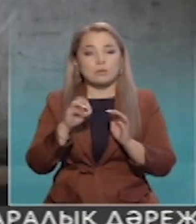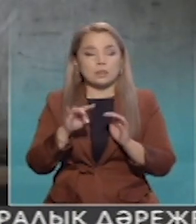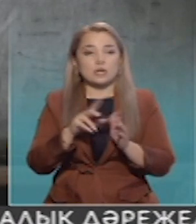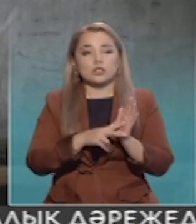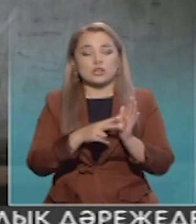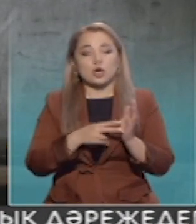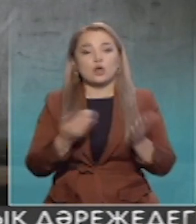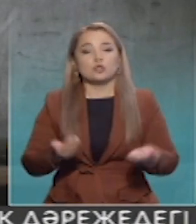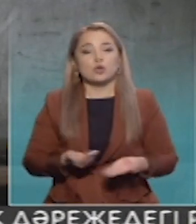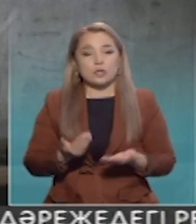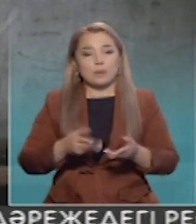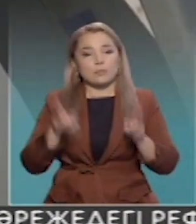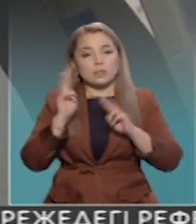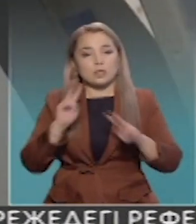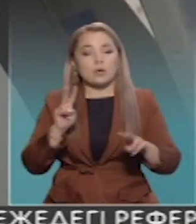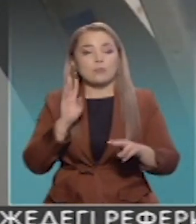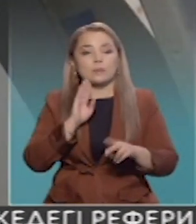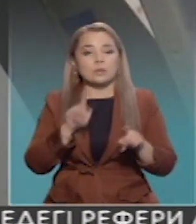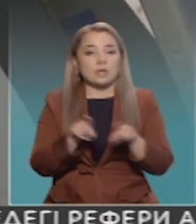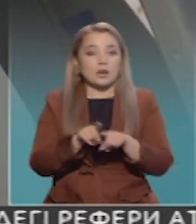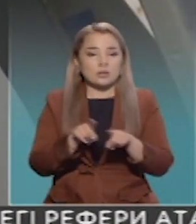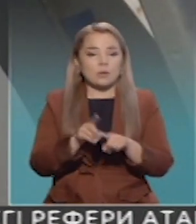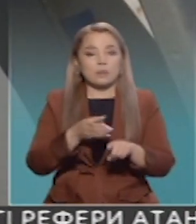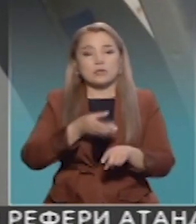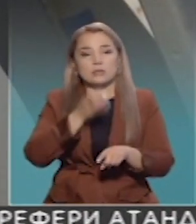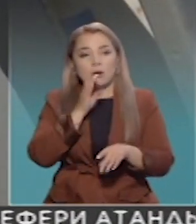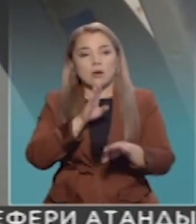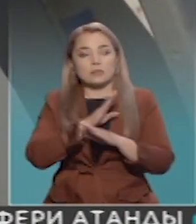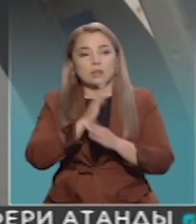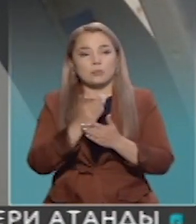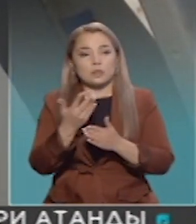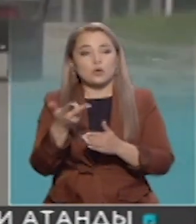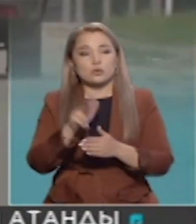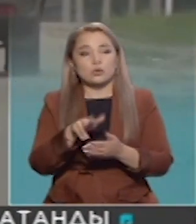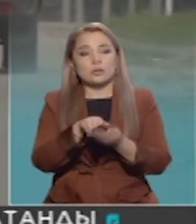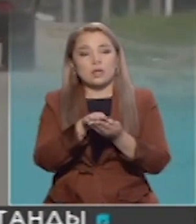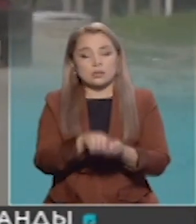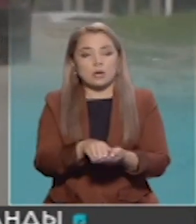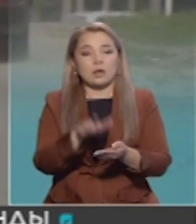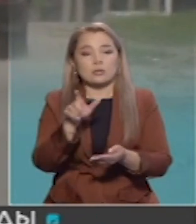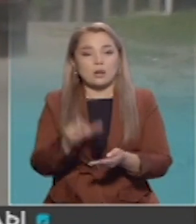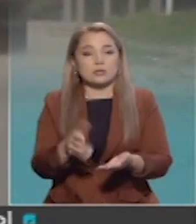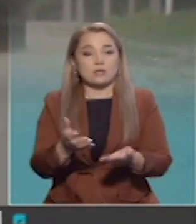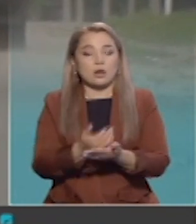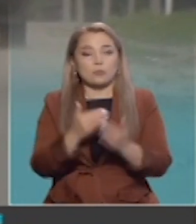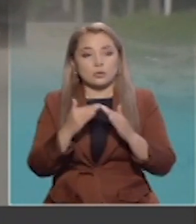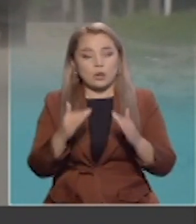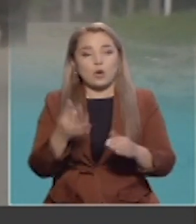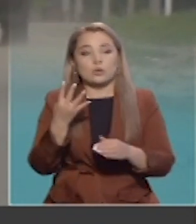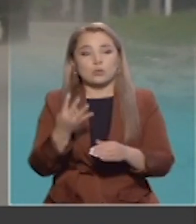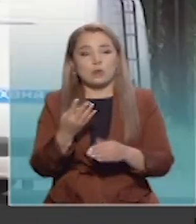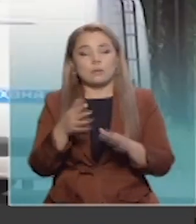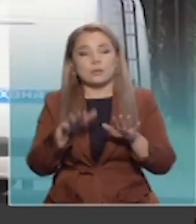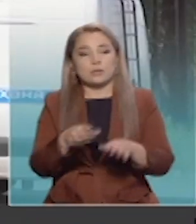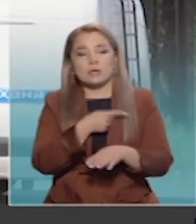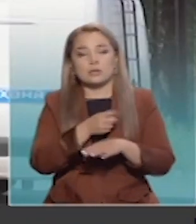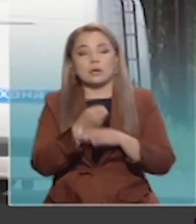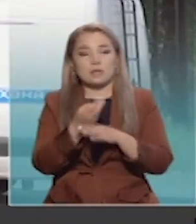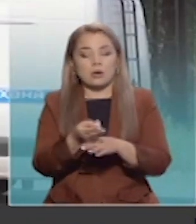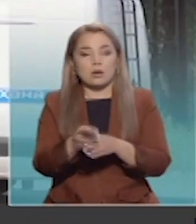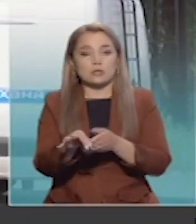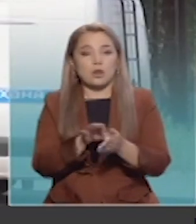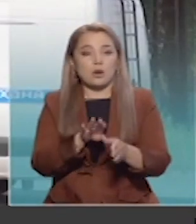бірдей тұрғын белгісіз сұйықтықты ішіп содан қайтыс болған еді. Үшеуінің мәйіті үйінен табылды, ал төртеуі ауруханада көз жұмды.